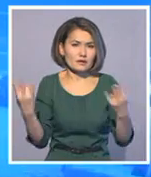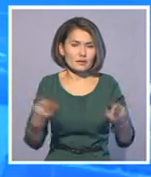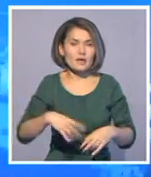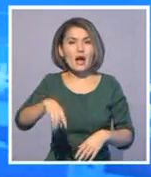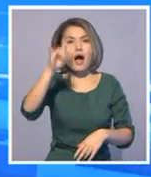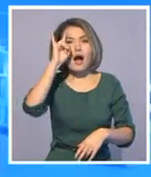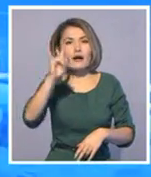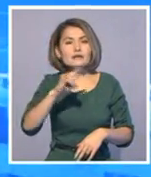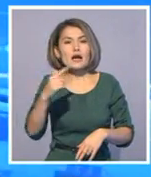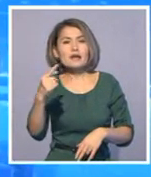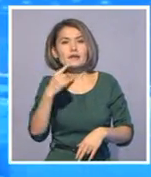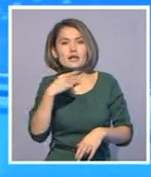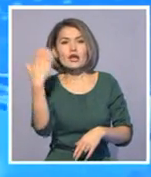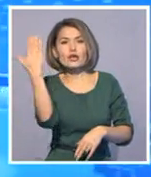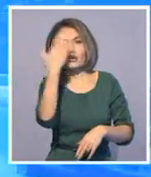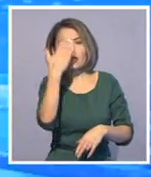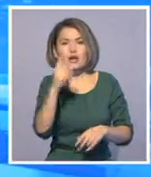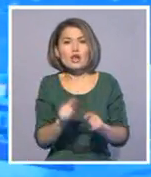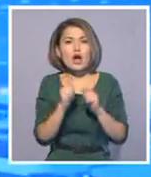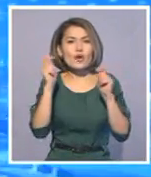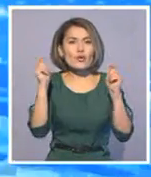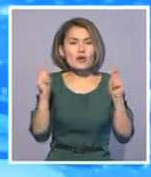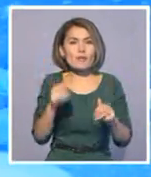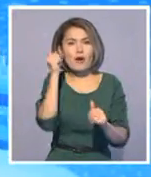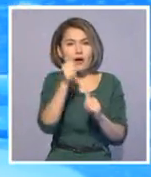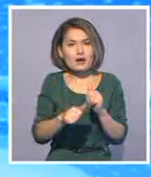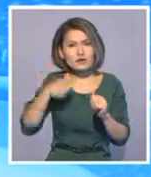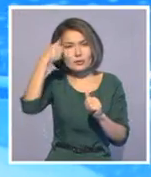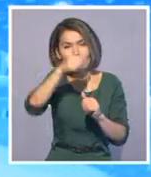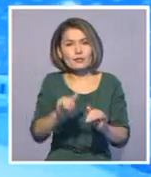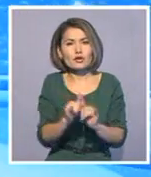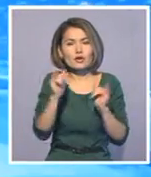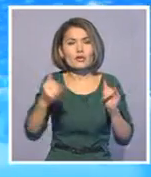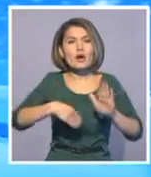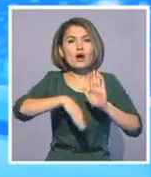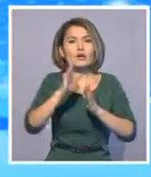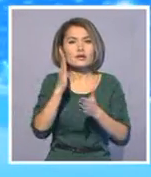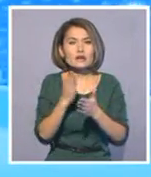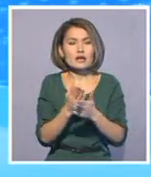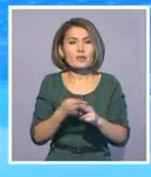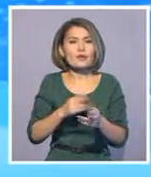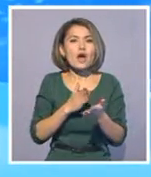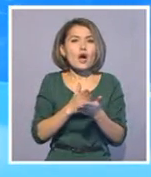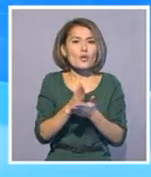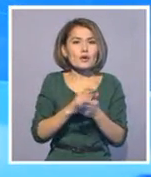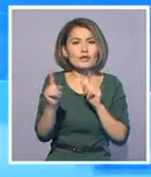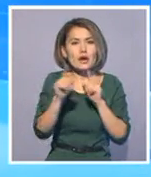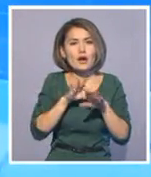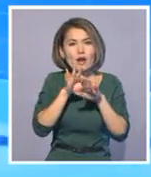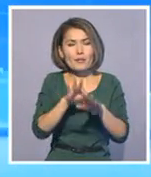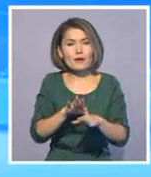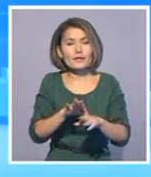Қазақ тіліндегі телеөнімдердің көрермені бар және ол уақыт өткен сайын артып келеді. Бұл туралы бүгін орталық коммуникациялар қызметінің баспасөз